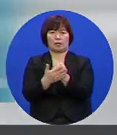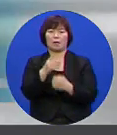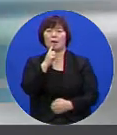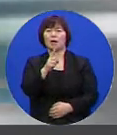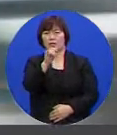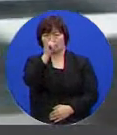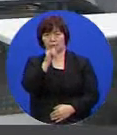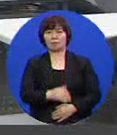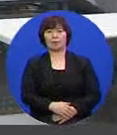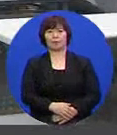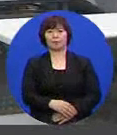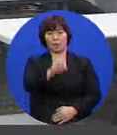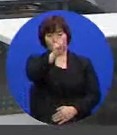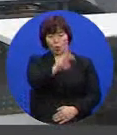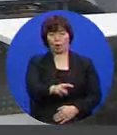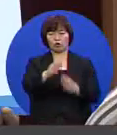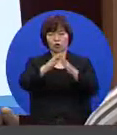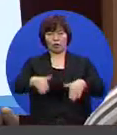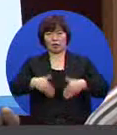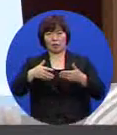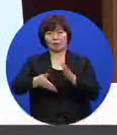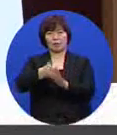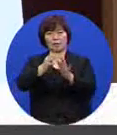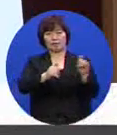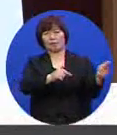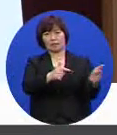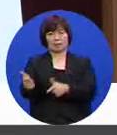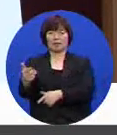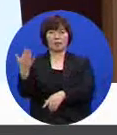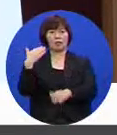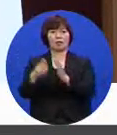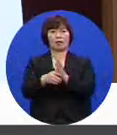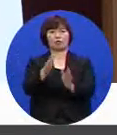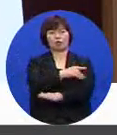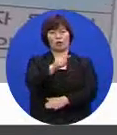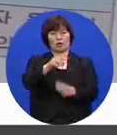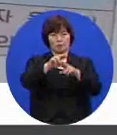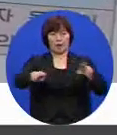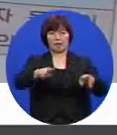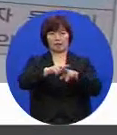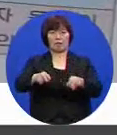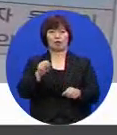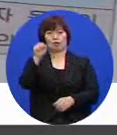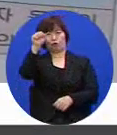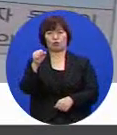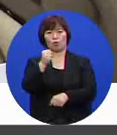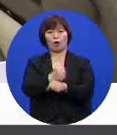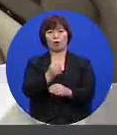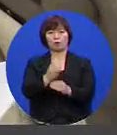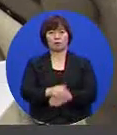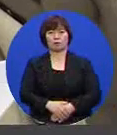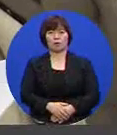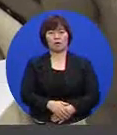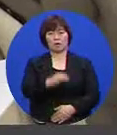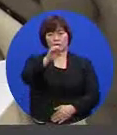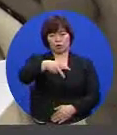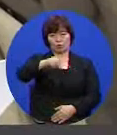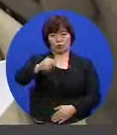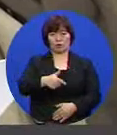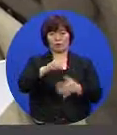있습니다. 광주와 전남의 시민단체들은 지난해부터 새마을 장학금 폐지 운동을 벌이고 있습니다. 유신